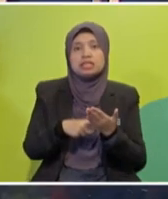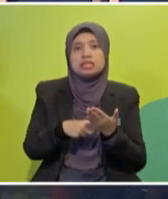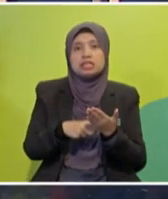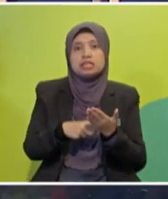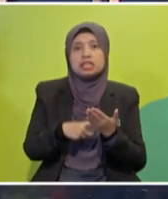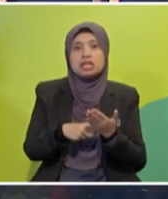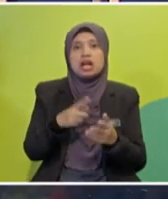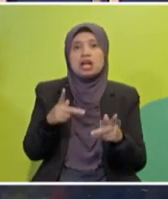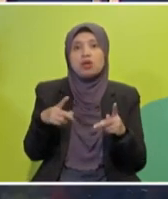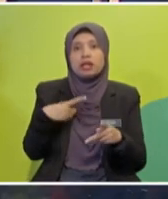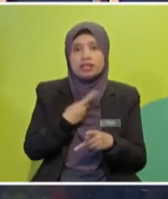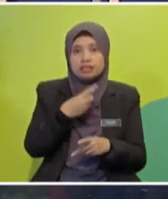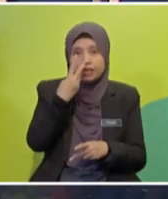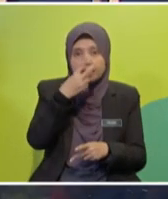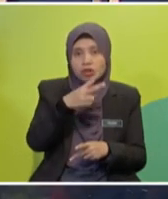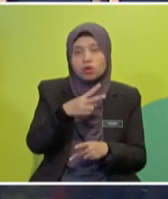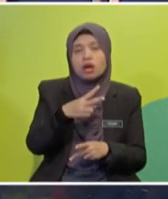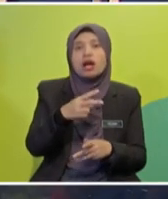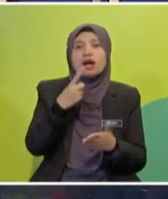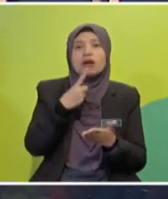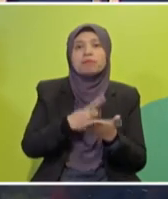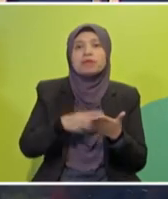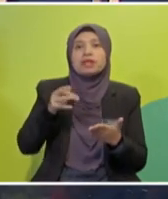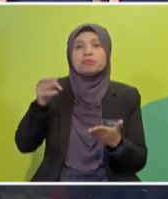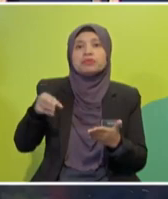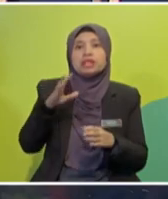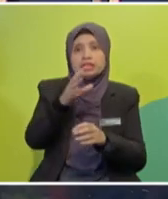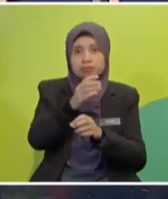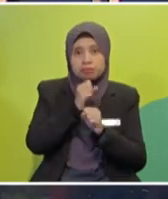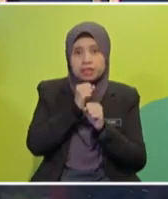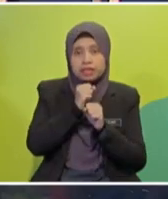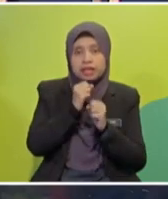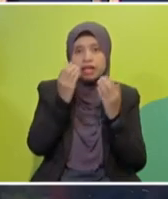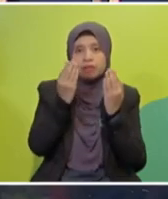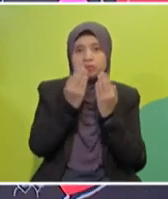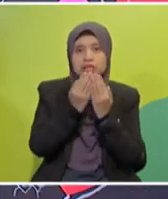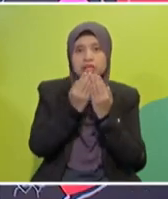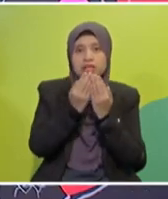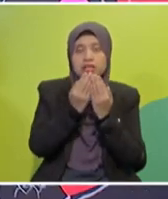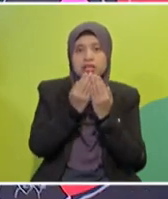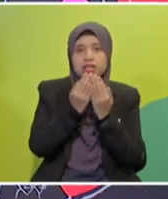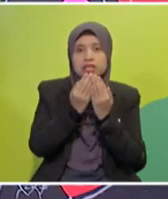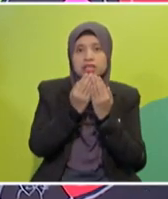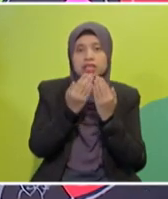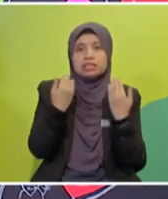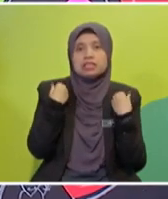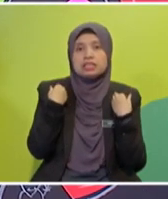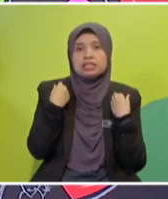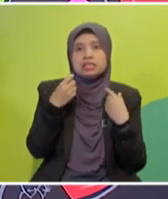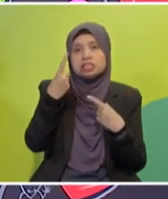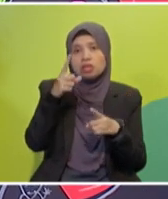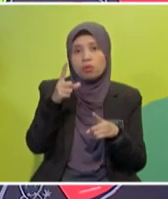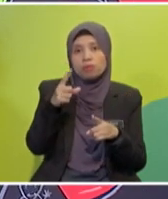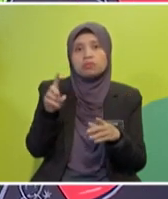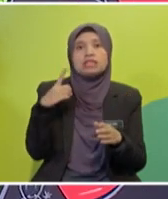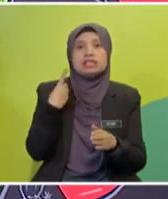boleh tengok bagaimana prestasi murid-murid kita pada hari ini, Ustazah? Ya, alhamdulillah prestasi. Dani tu ada tadi. Dani dah jawab. Okey, kita